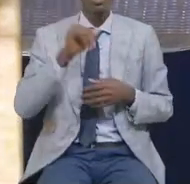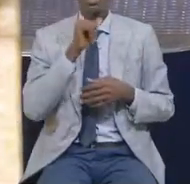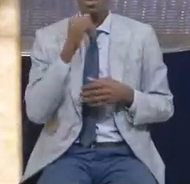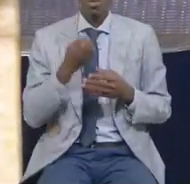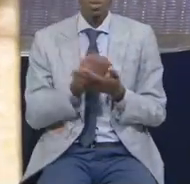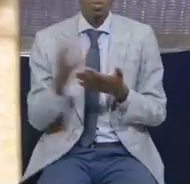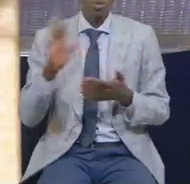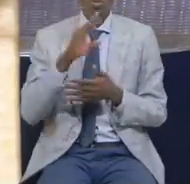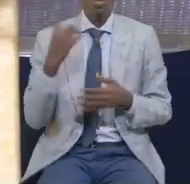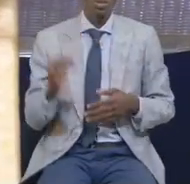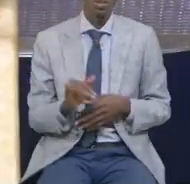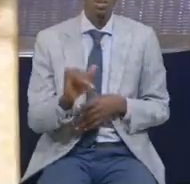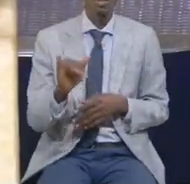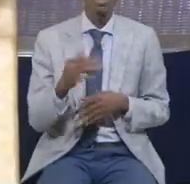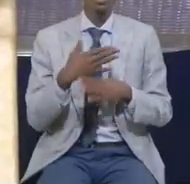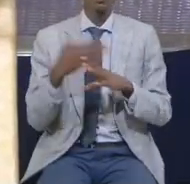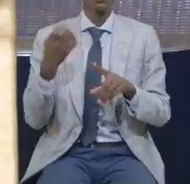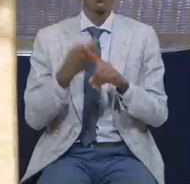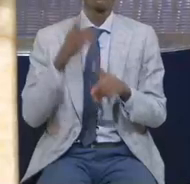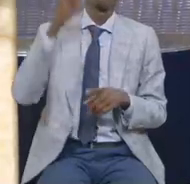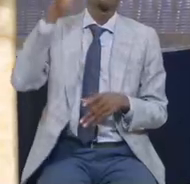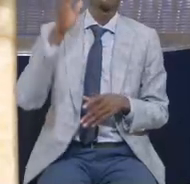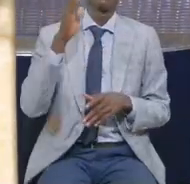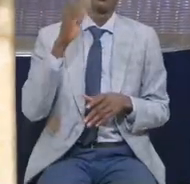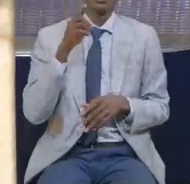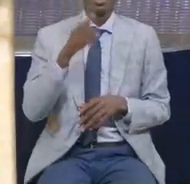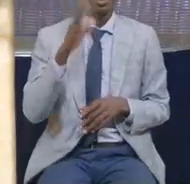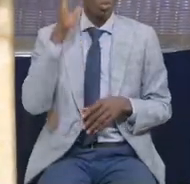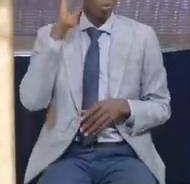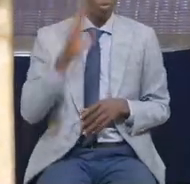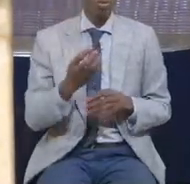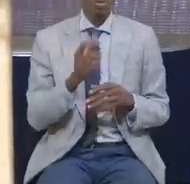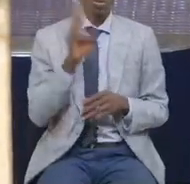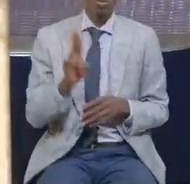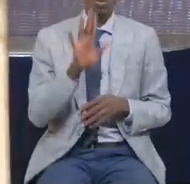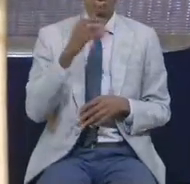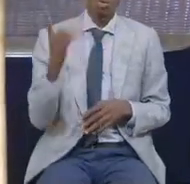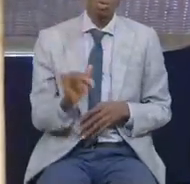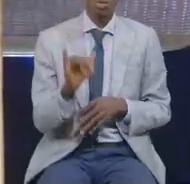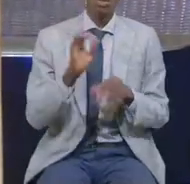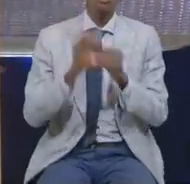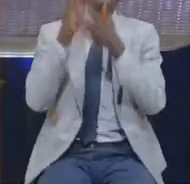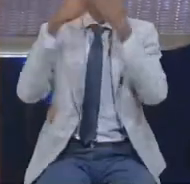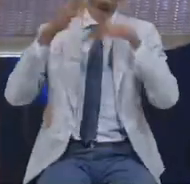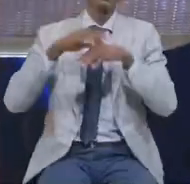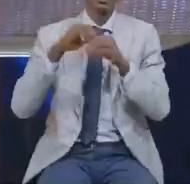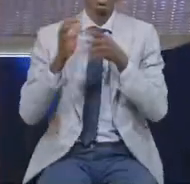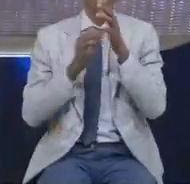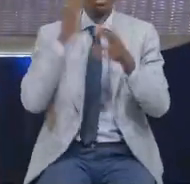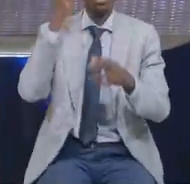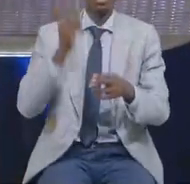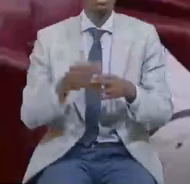l'éternité. Loin de Dieu, vous allez passer l'éternité au ciel au nom de Jésus.